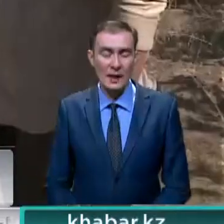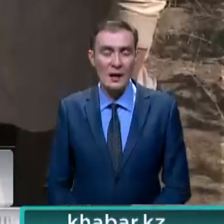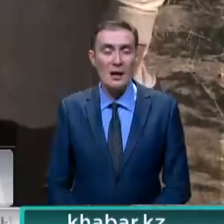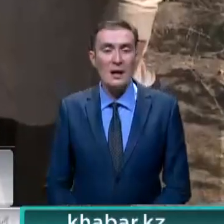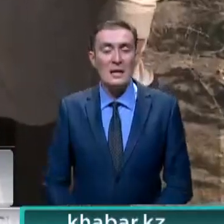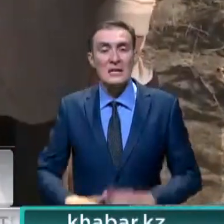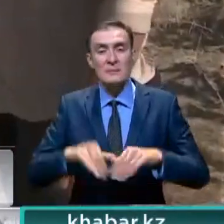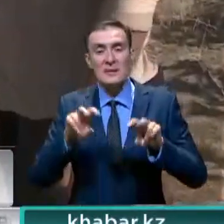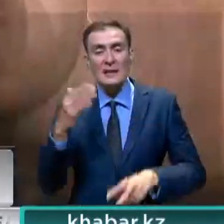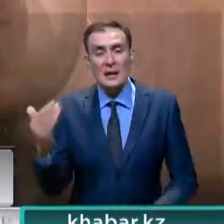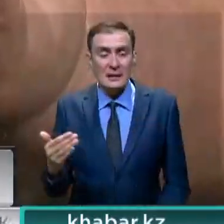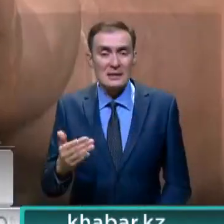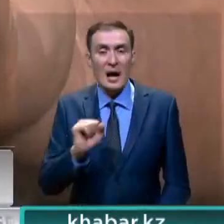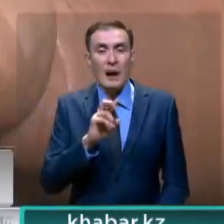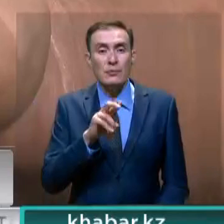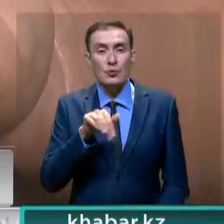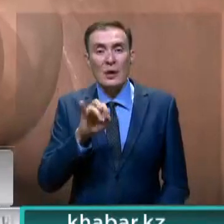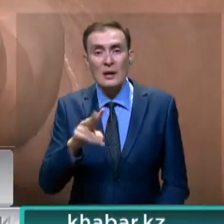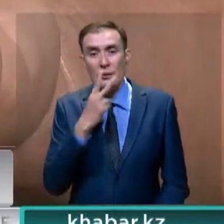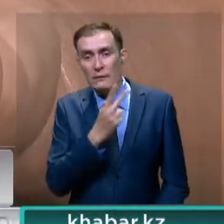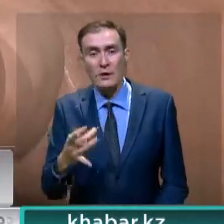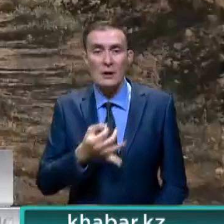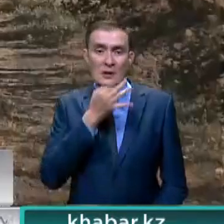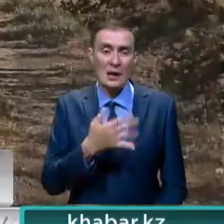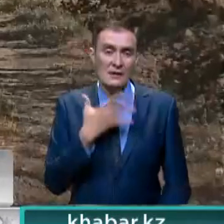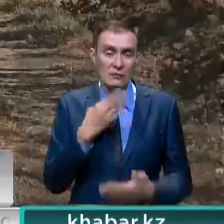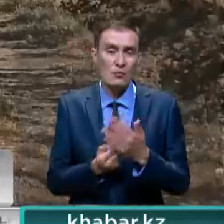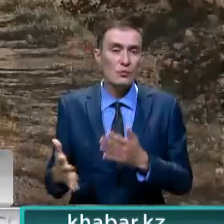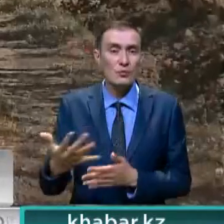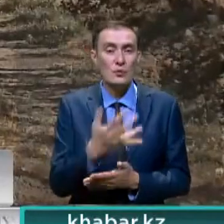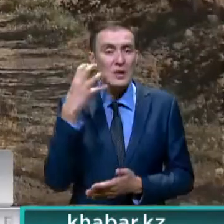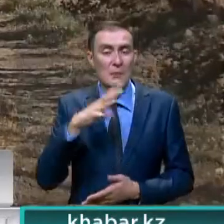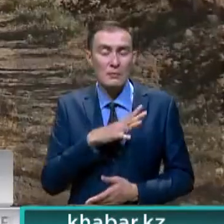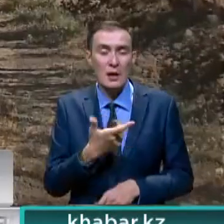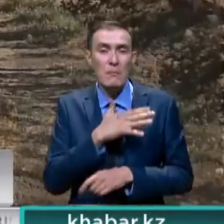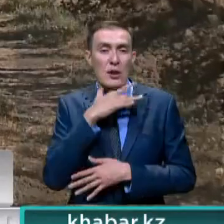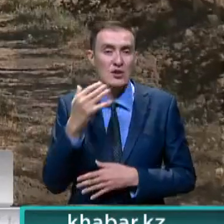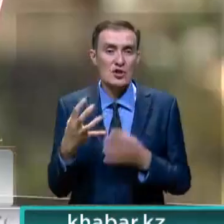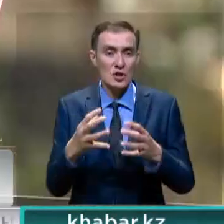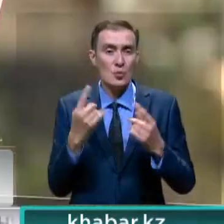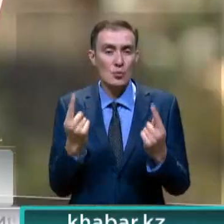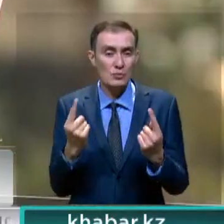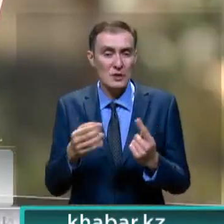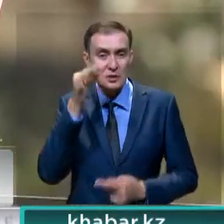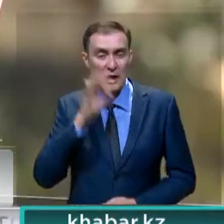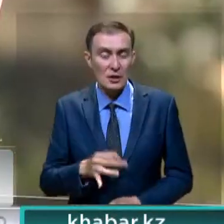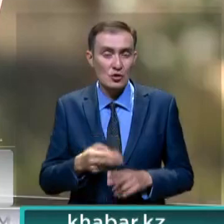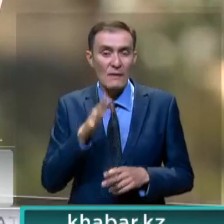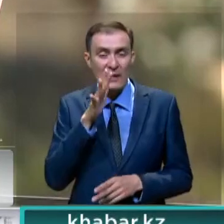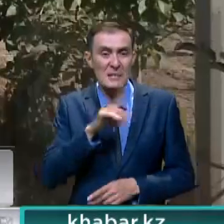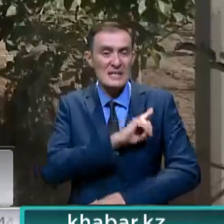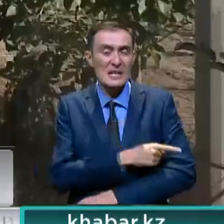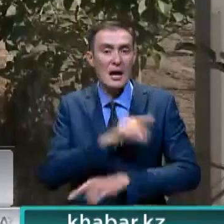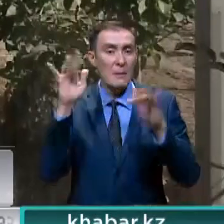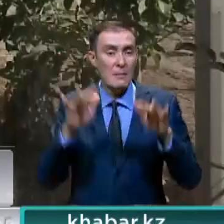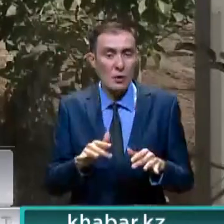Агроном Кинжигали Абдукаликов не может налюбоваться на свой урожай. В этом году яблоки уродились большие и сочные. Повезло, что во время сильных